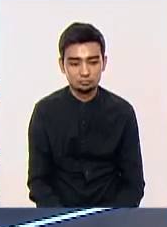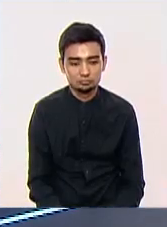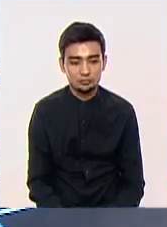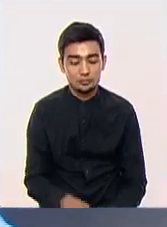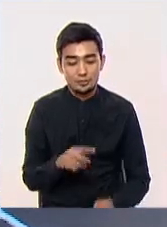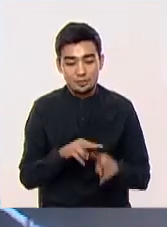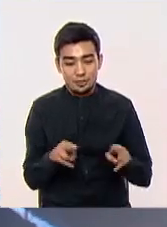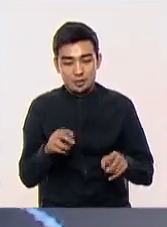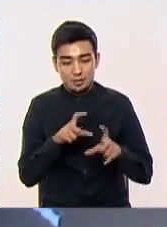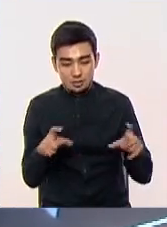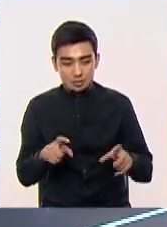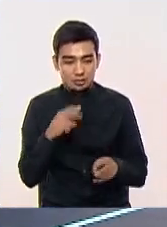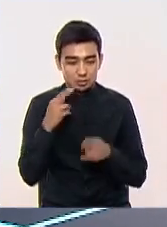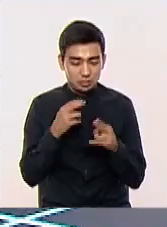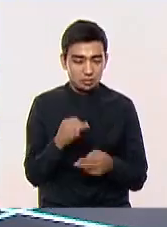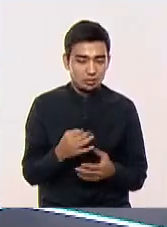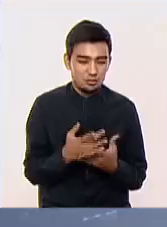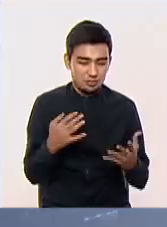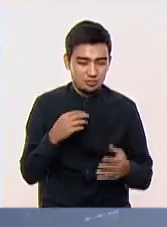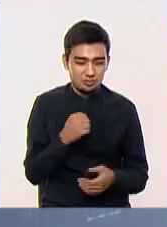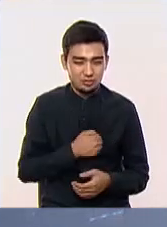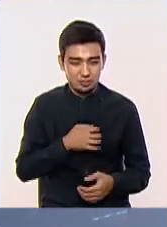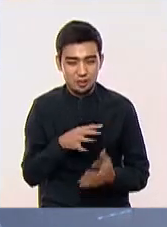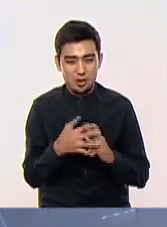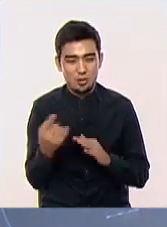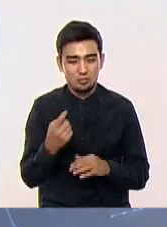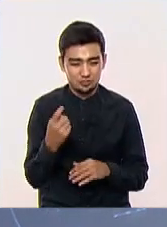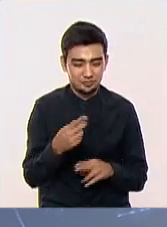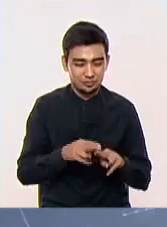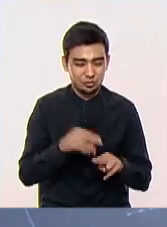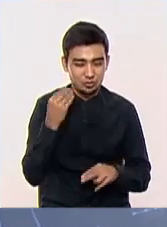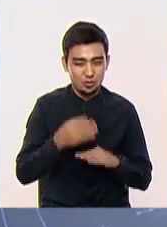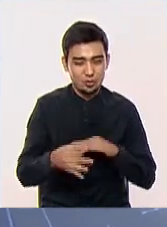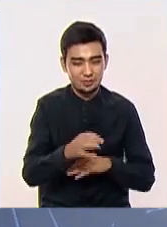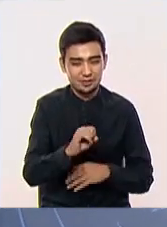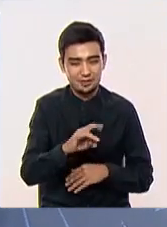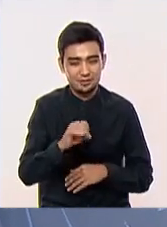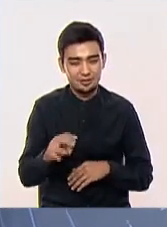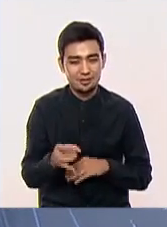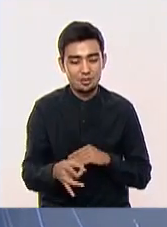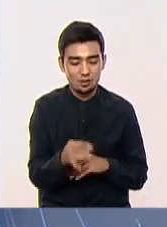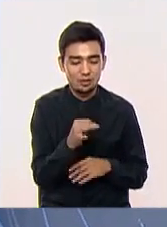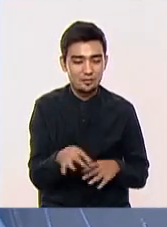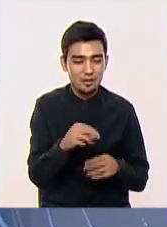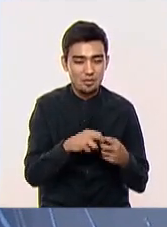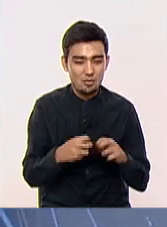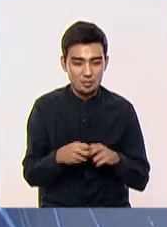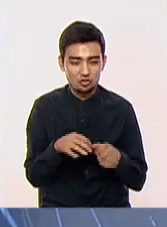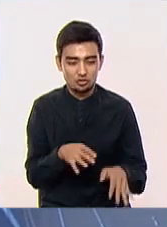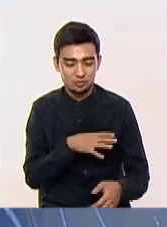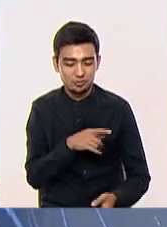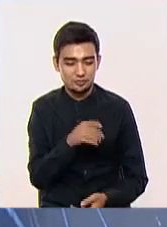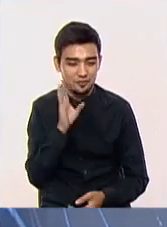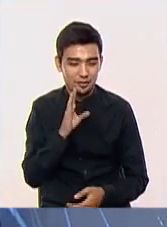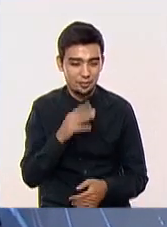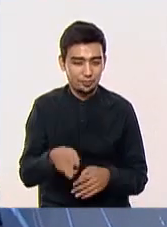Вот так на эмоциях и повышенных тонах десятки фермеров Сарямского района Туркестанской области сегодня решали проблему с поливной водой. Все